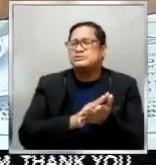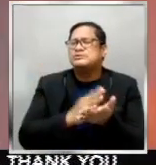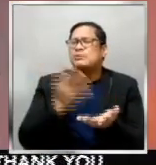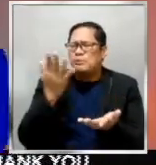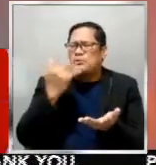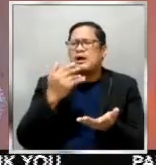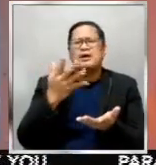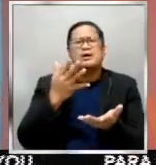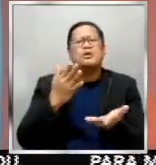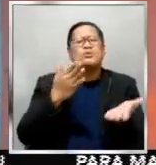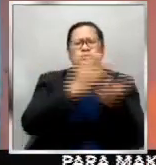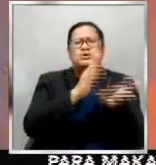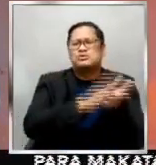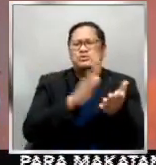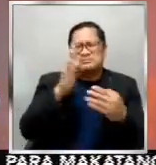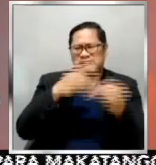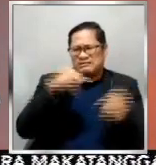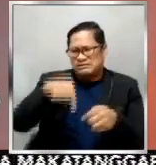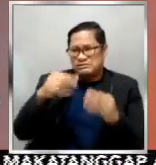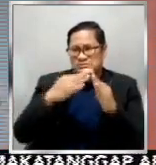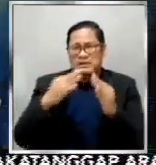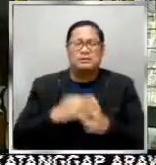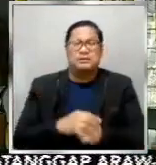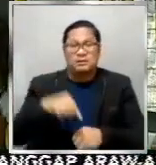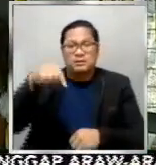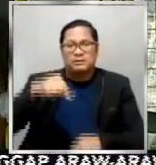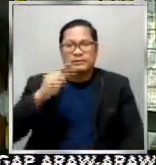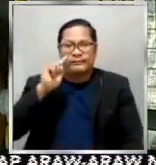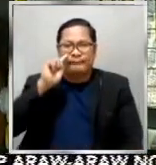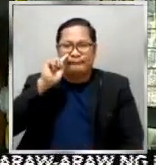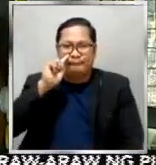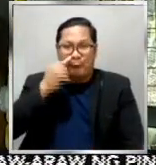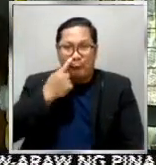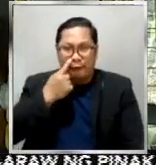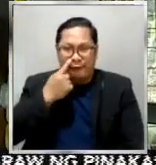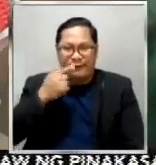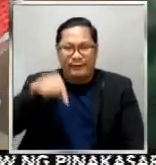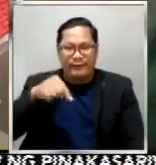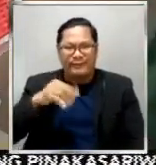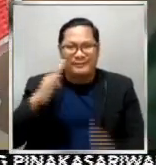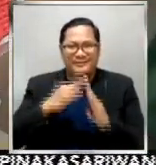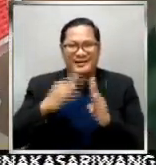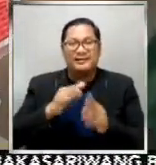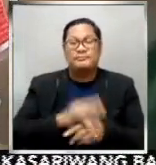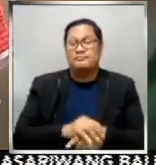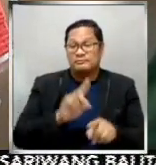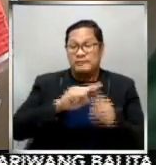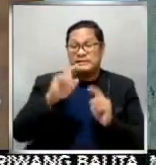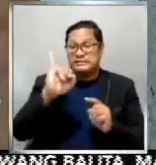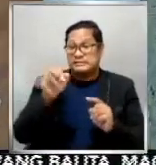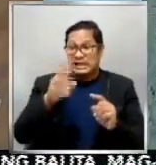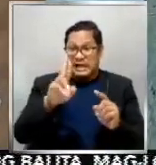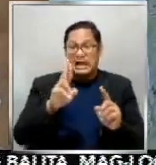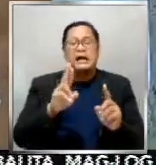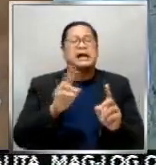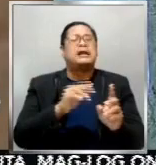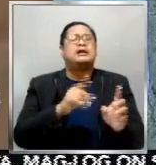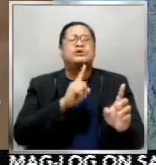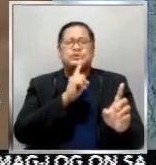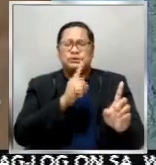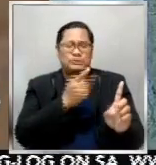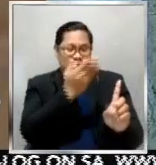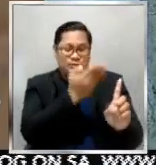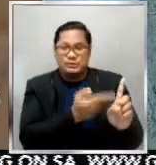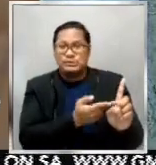ka? Nababoring ba sa bahay? Para naman kay J.R. Escobar na may grade 2 pupil ding anak, mas maiging